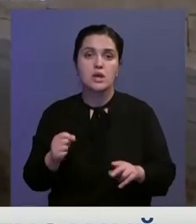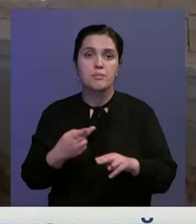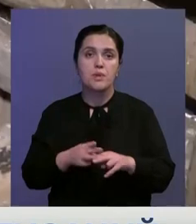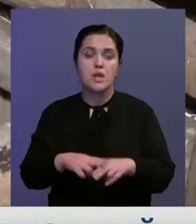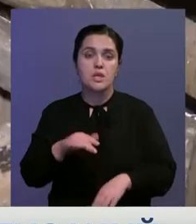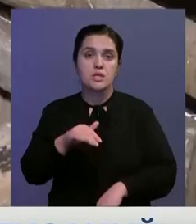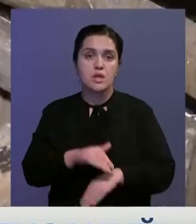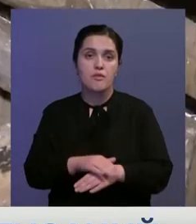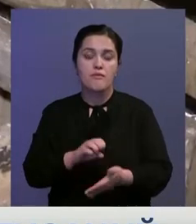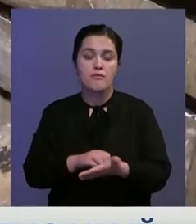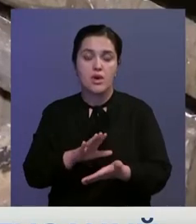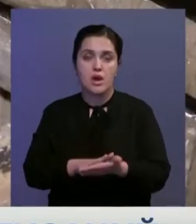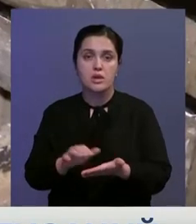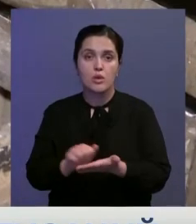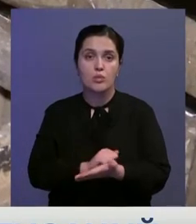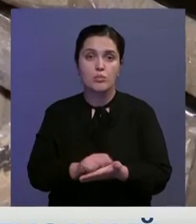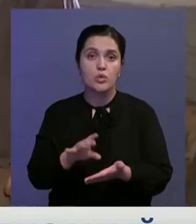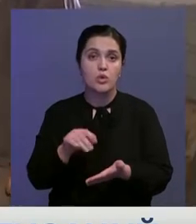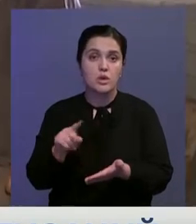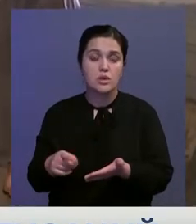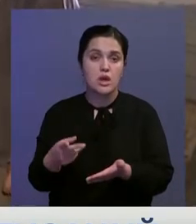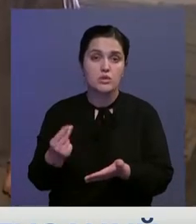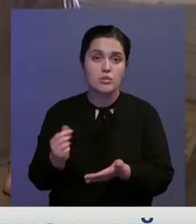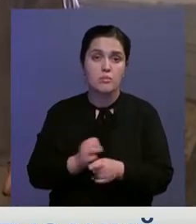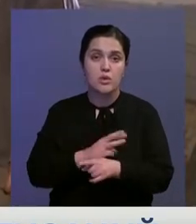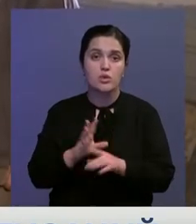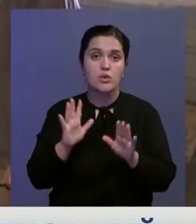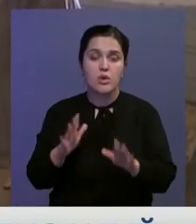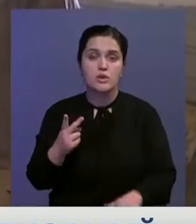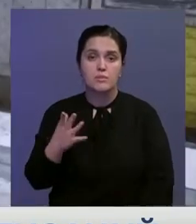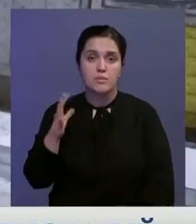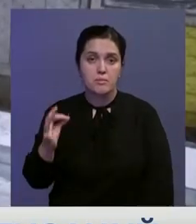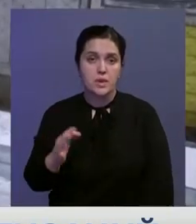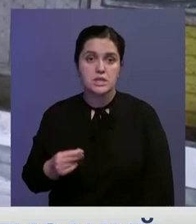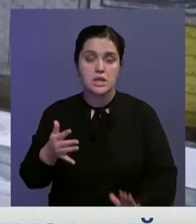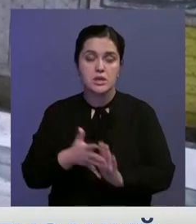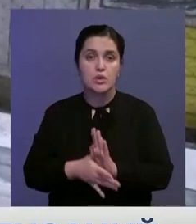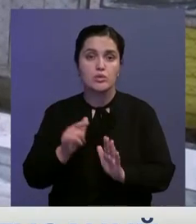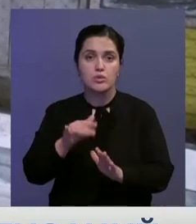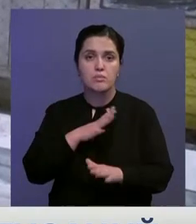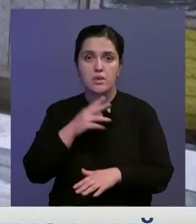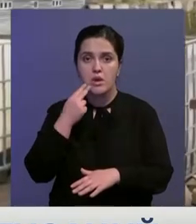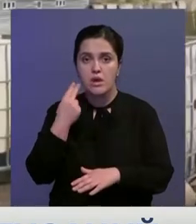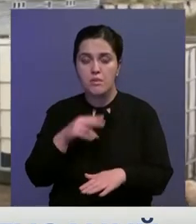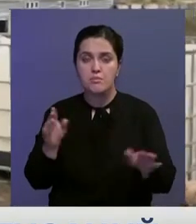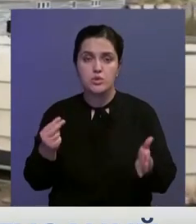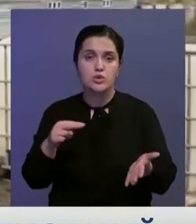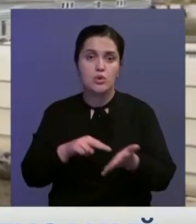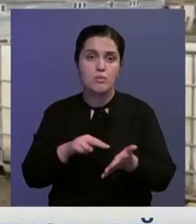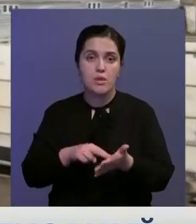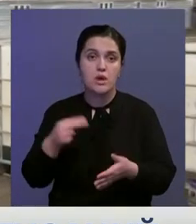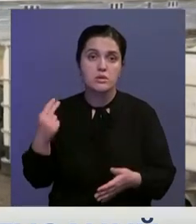которые зафиксированы документально. Но эта сумма, говорит Тасбулат, покрывает только пятую часть всех затрат. У фермера были племенные птицы. Их стоимость намного